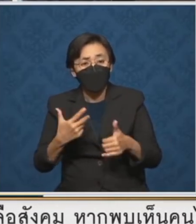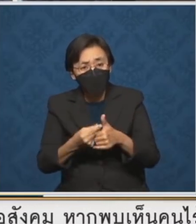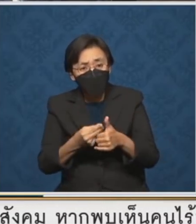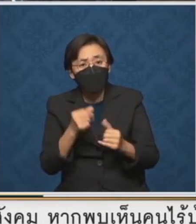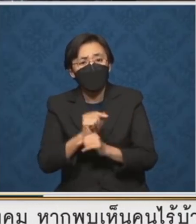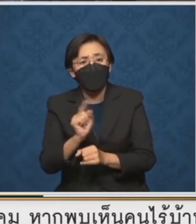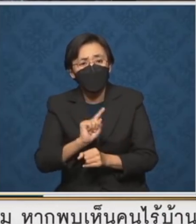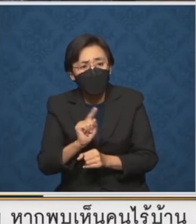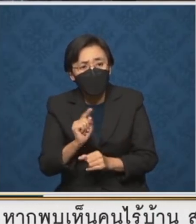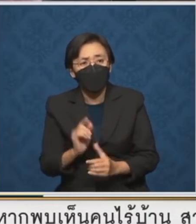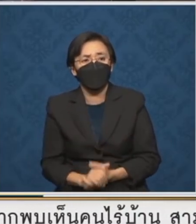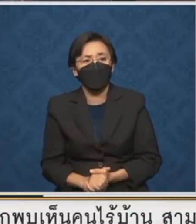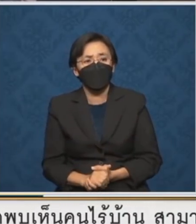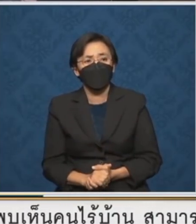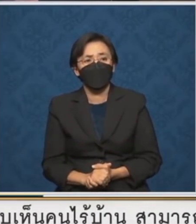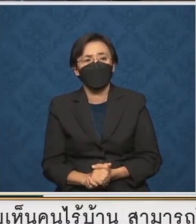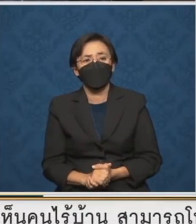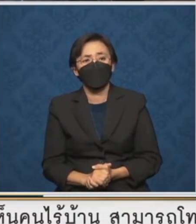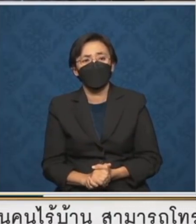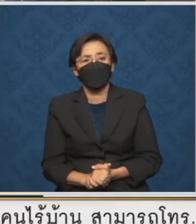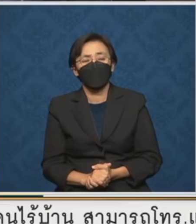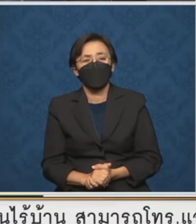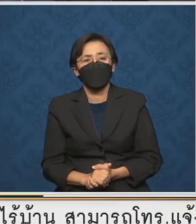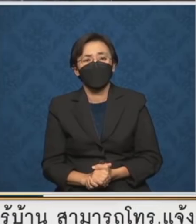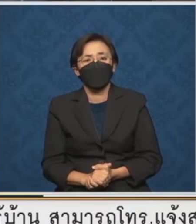ำยังไง